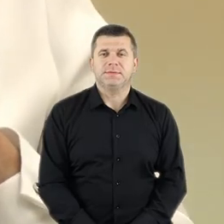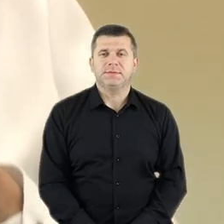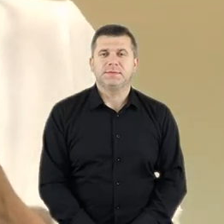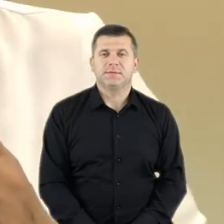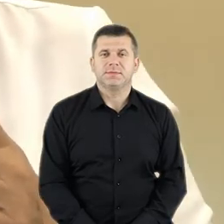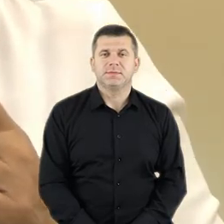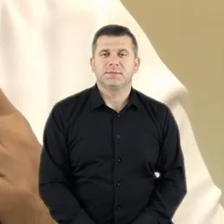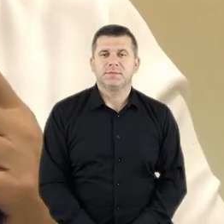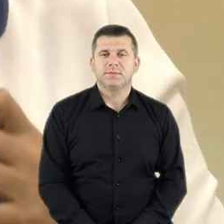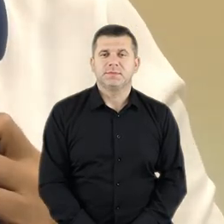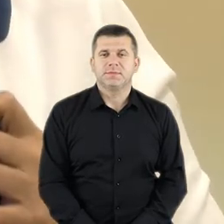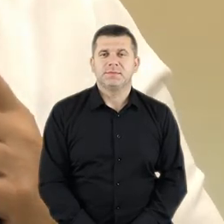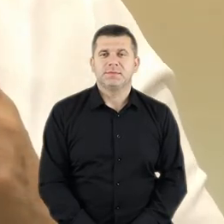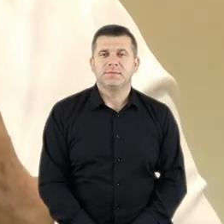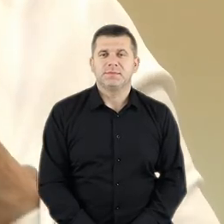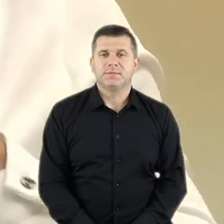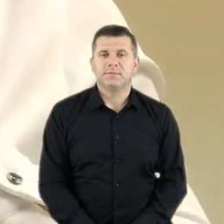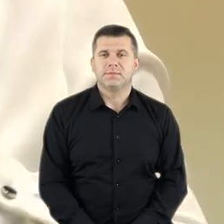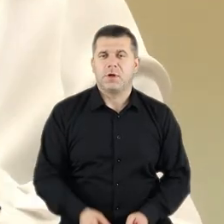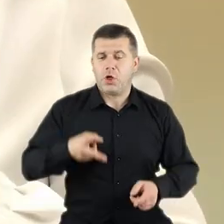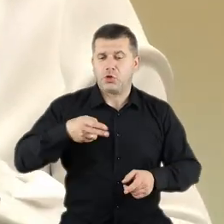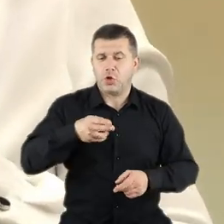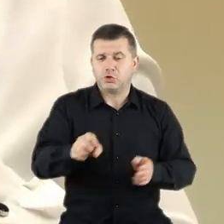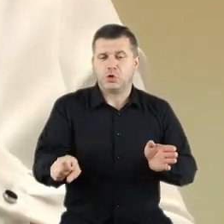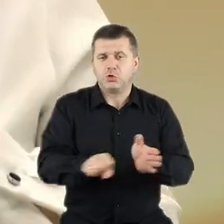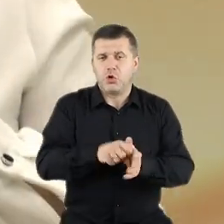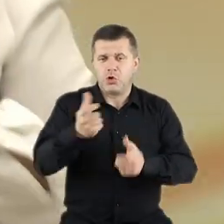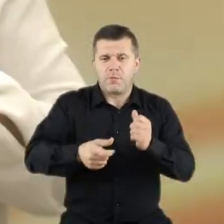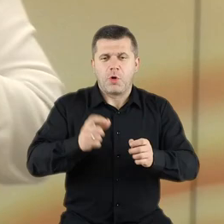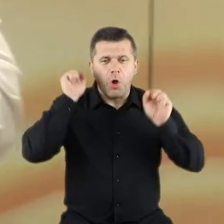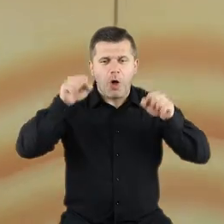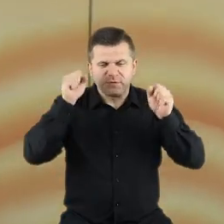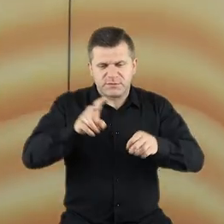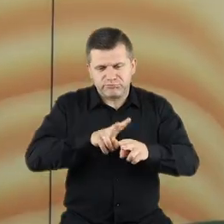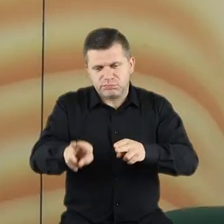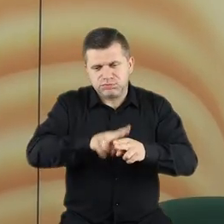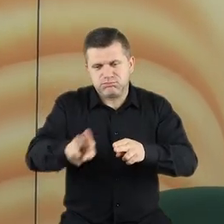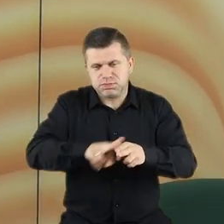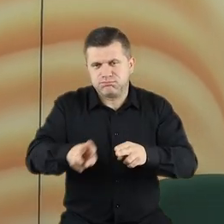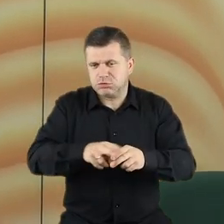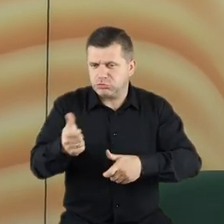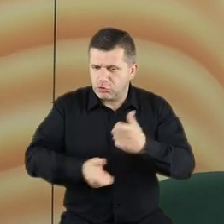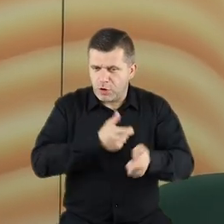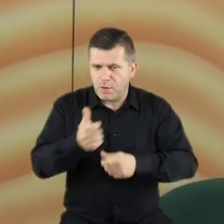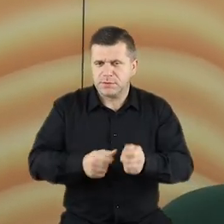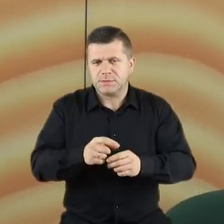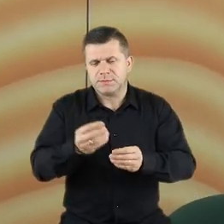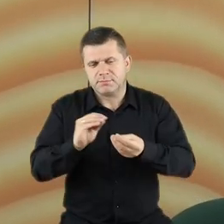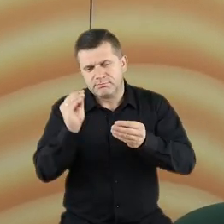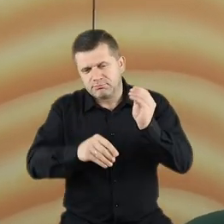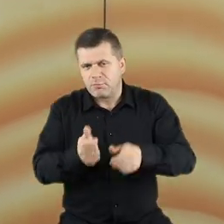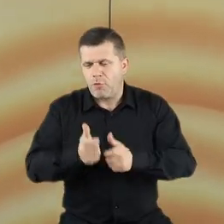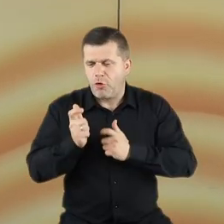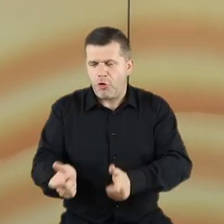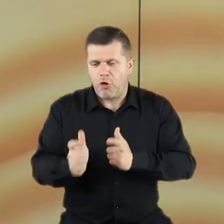No nożyce do strzyżenia owiec żeby zrobić taką zapaskę trzeba było